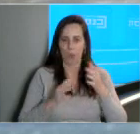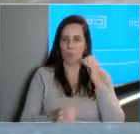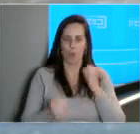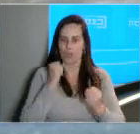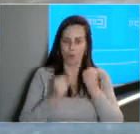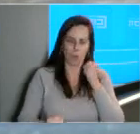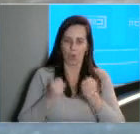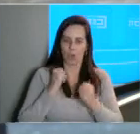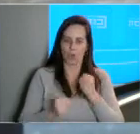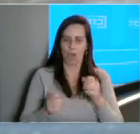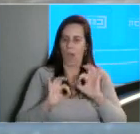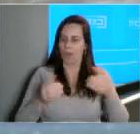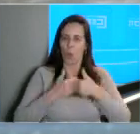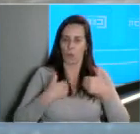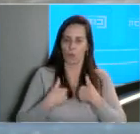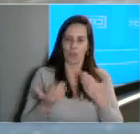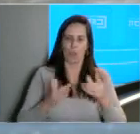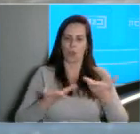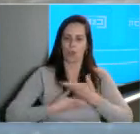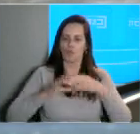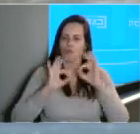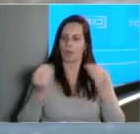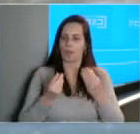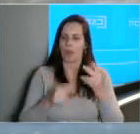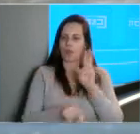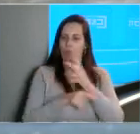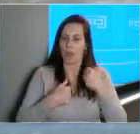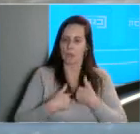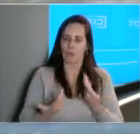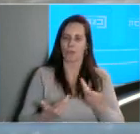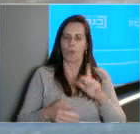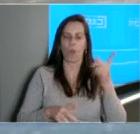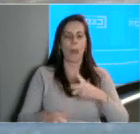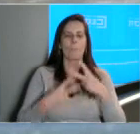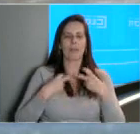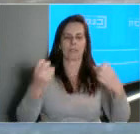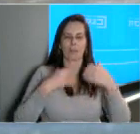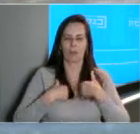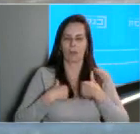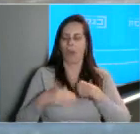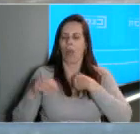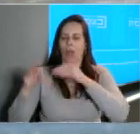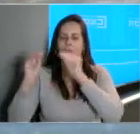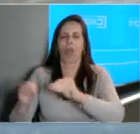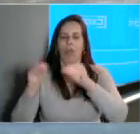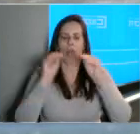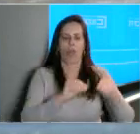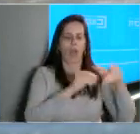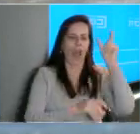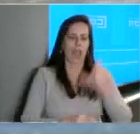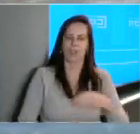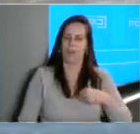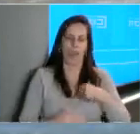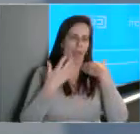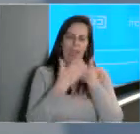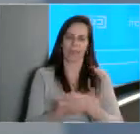انه نسترحلنا فيه من هالبرد هالشيء هيدا العالم كلها صارت تستغلنا انه ناس بتاخذنا ناس بتجيبنا انه ما